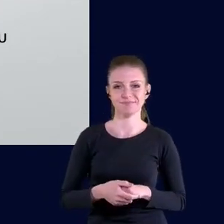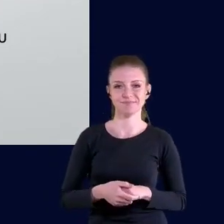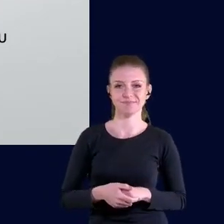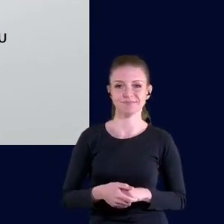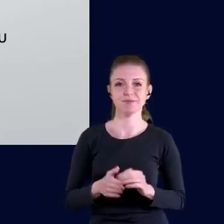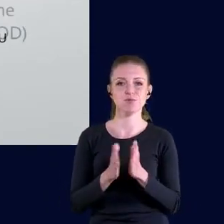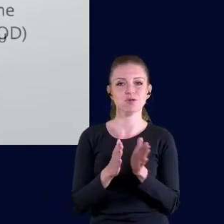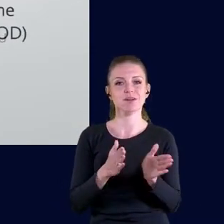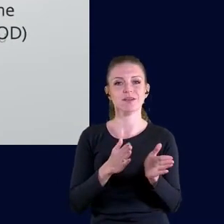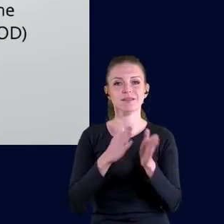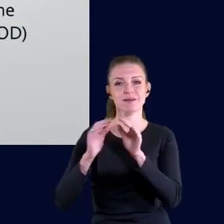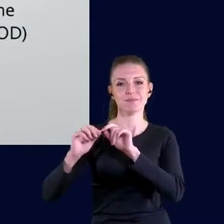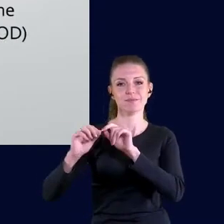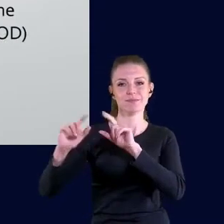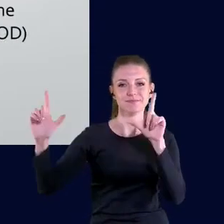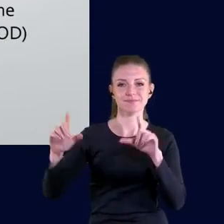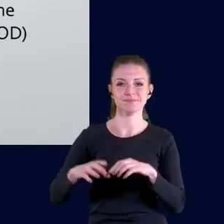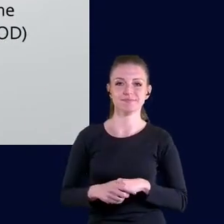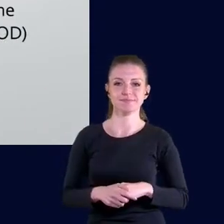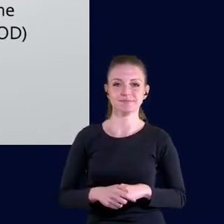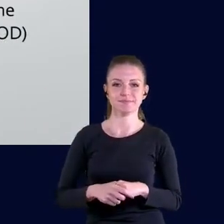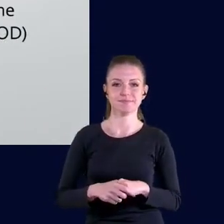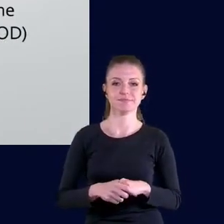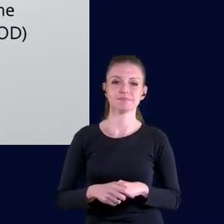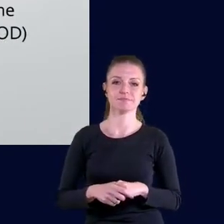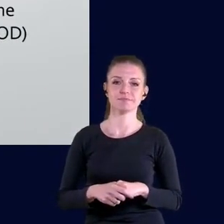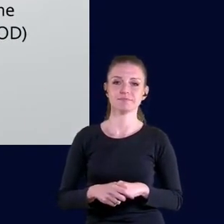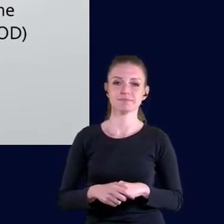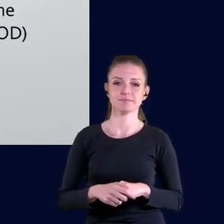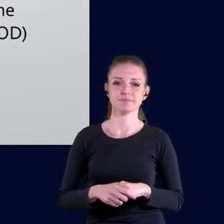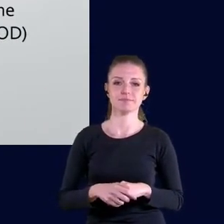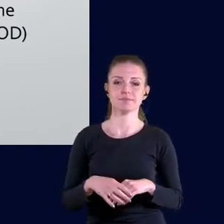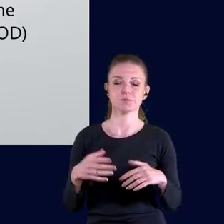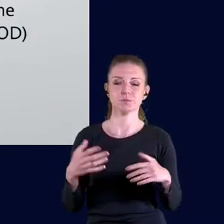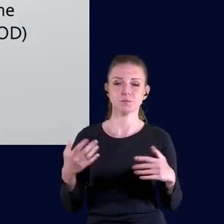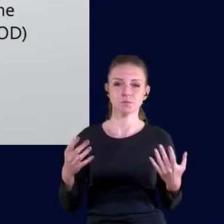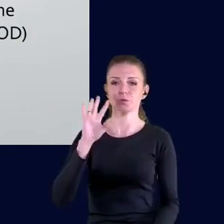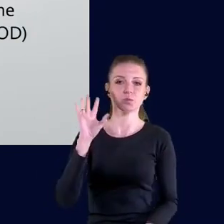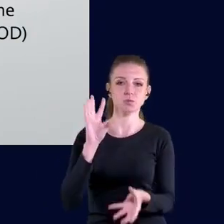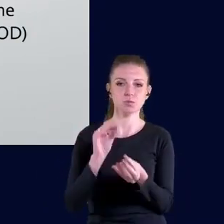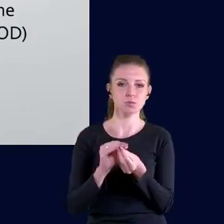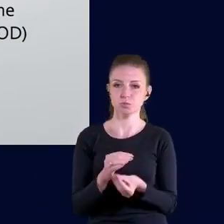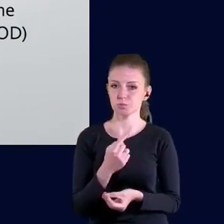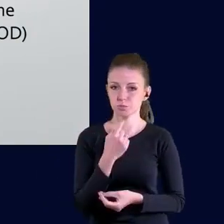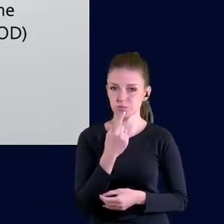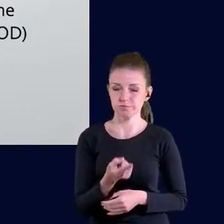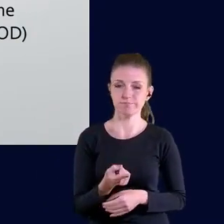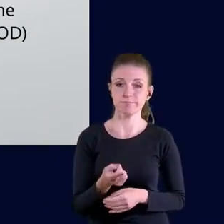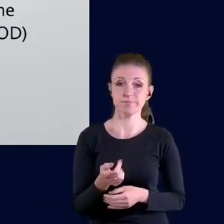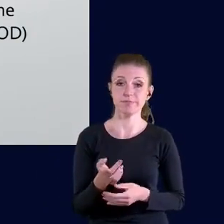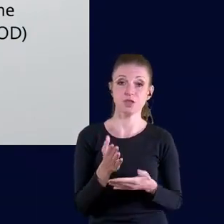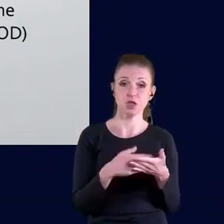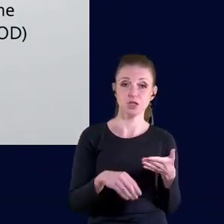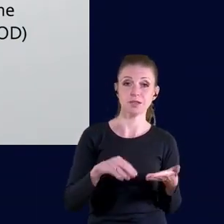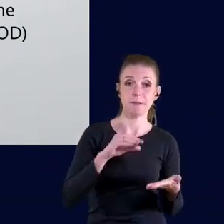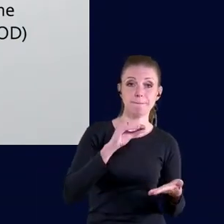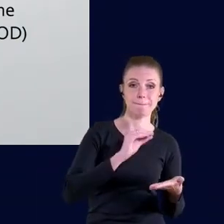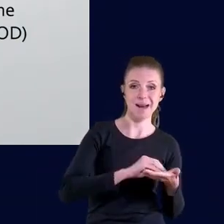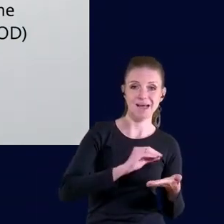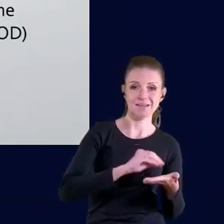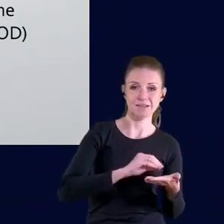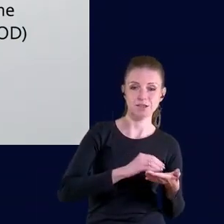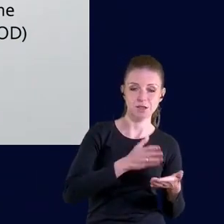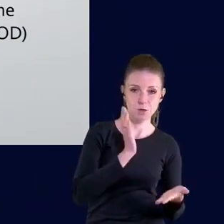Poproszę o następny slajd Reasumując właśnie w części praktycznej następuje